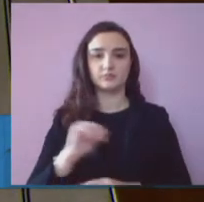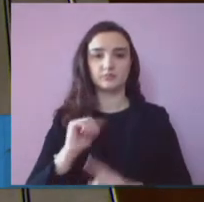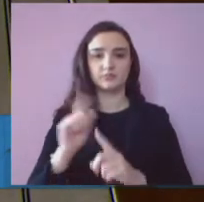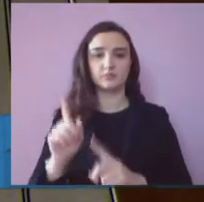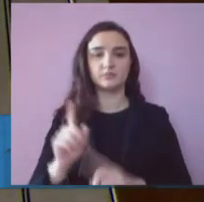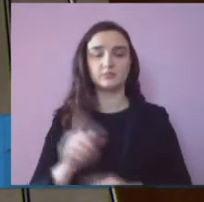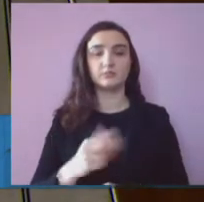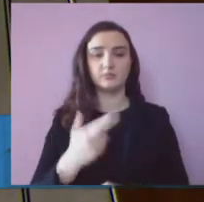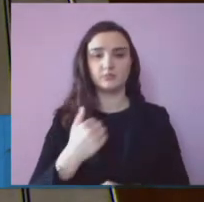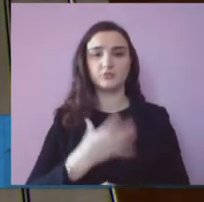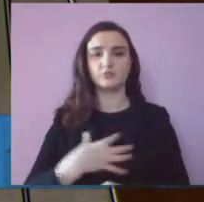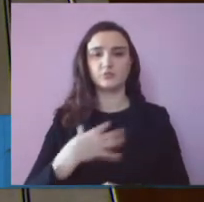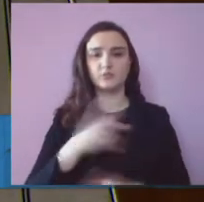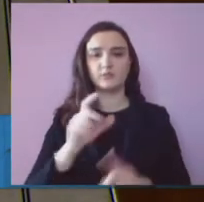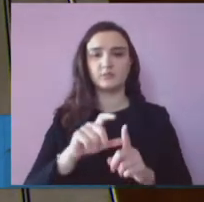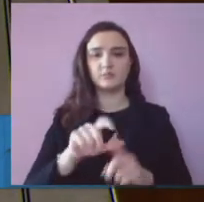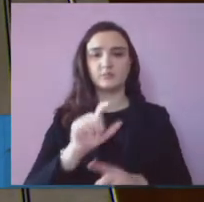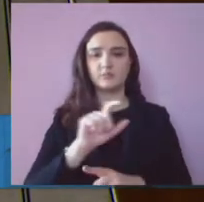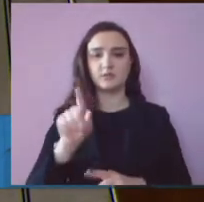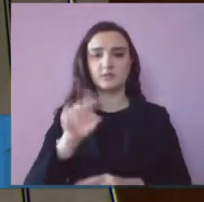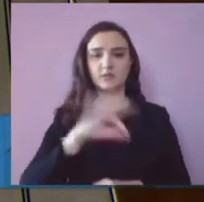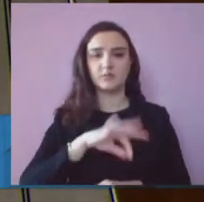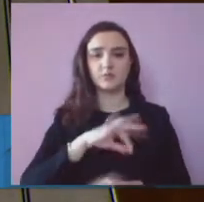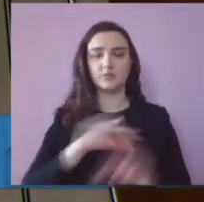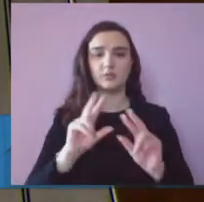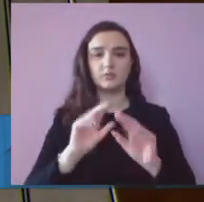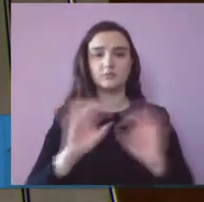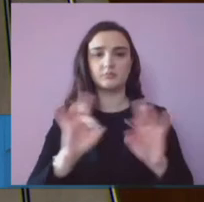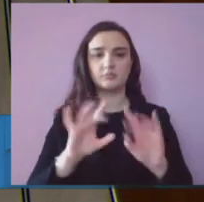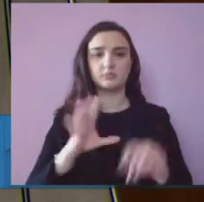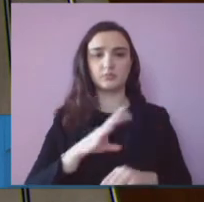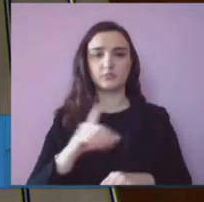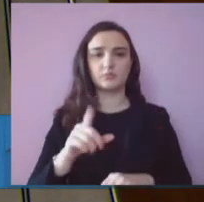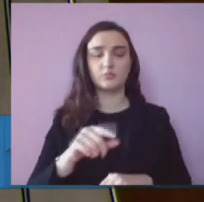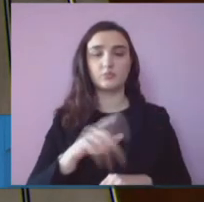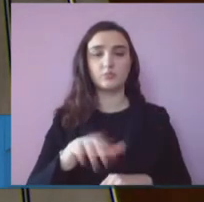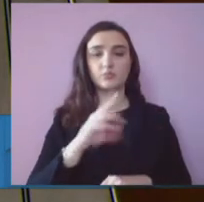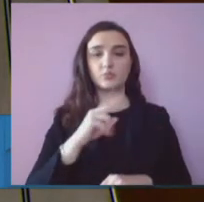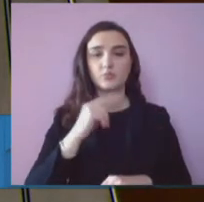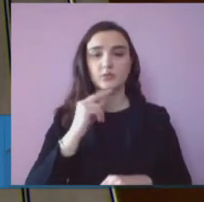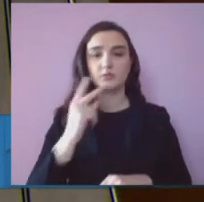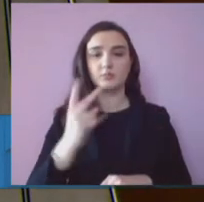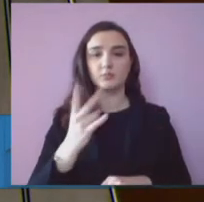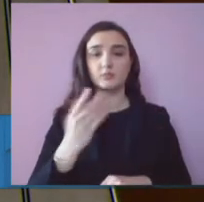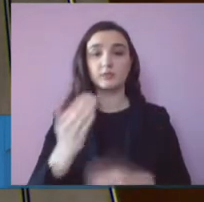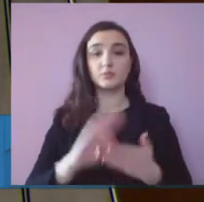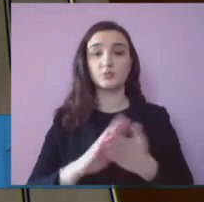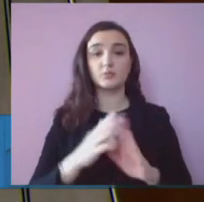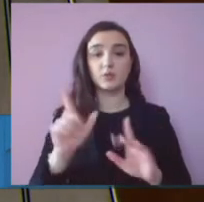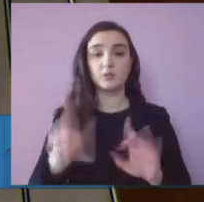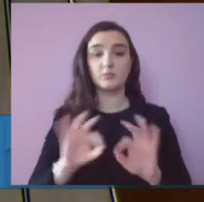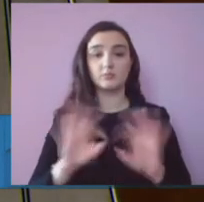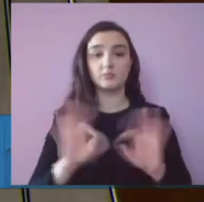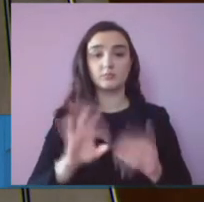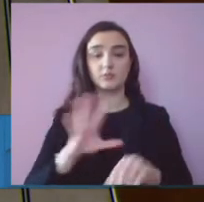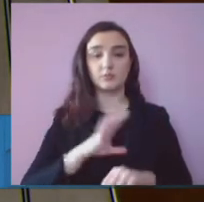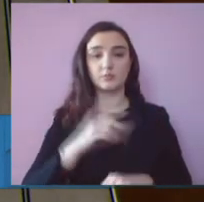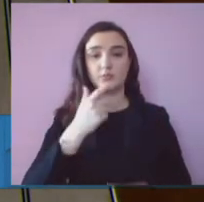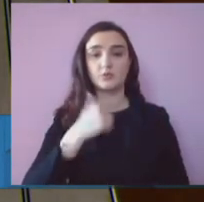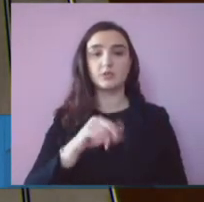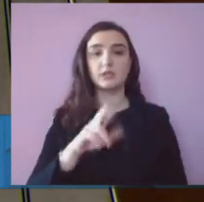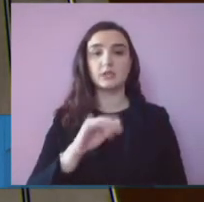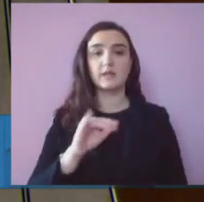ფრაზა გამოიყენეთ და მე მინდა რომ მაყურებელს არ დარჩეს მხედველობის მიღვა. თქვენი მდგომარეობა რომელიც აღწერეთ ბატონმა დავითმა